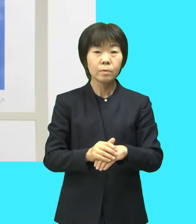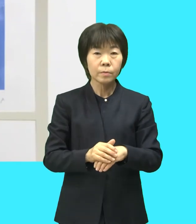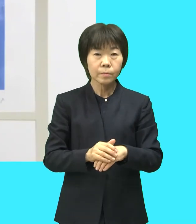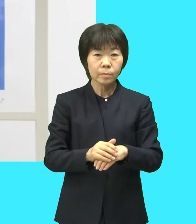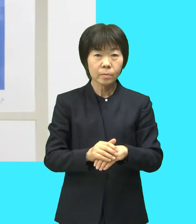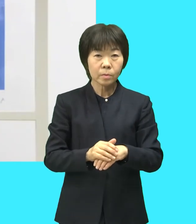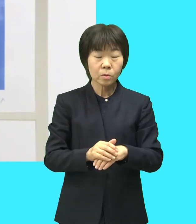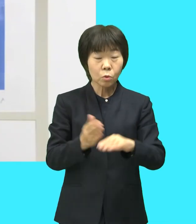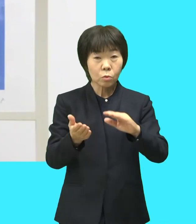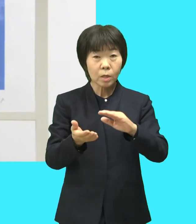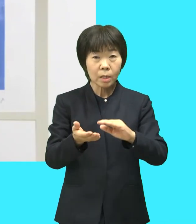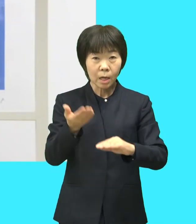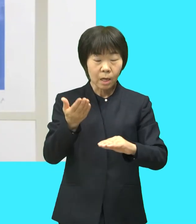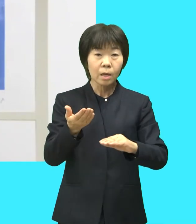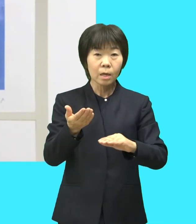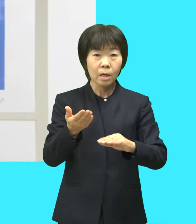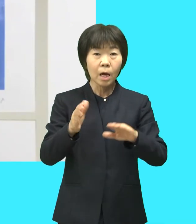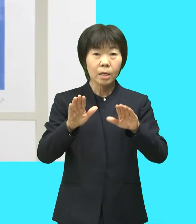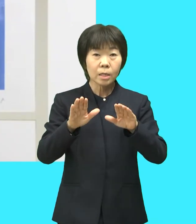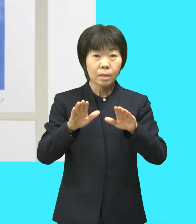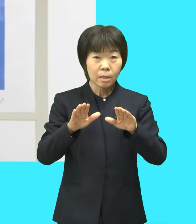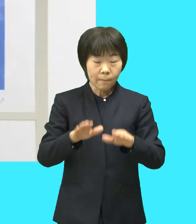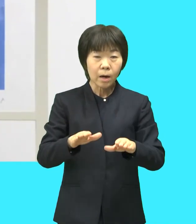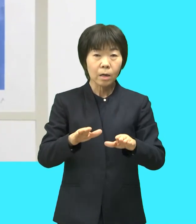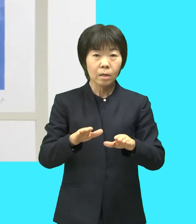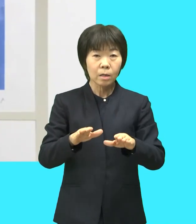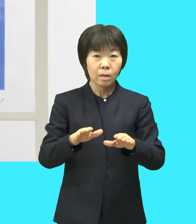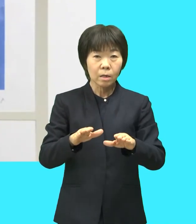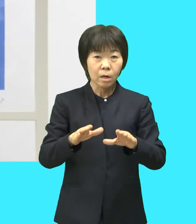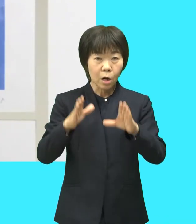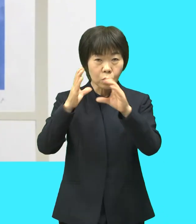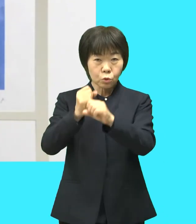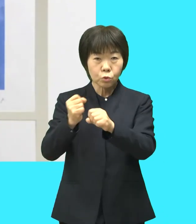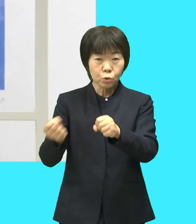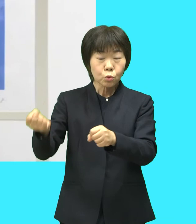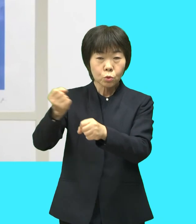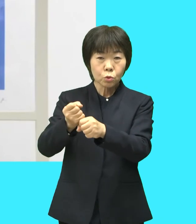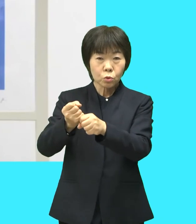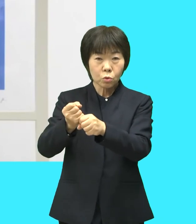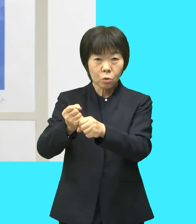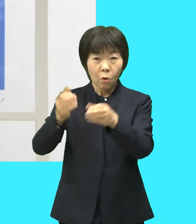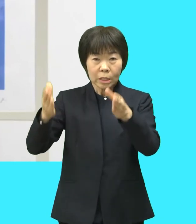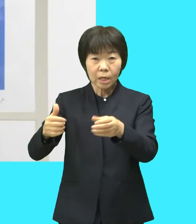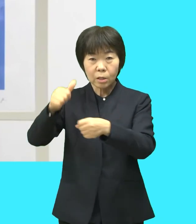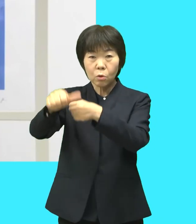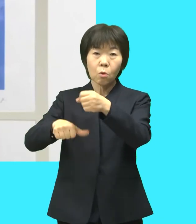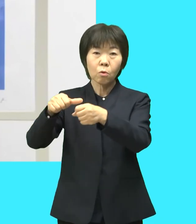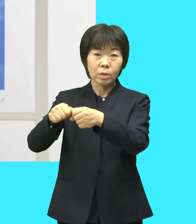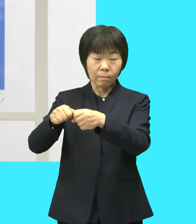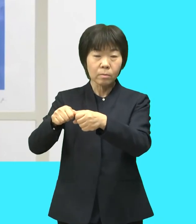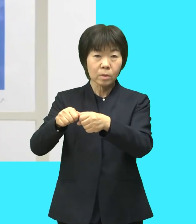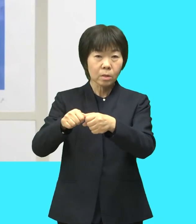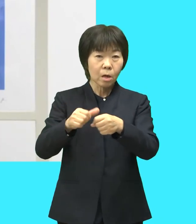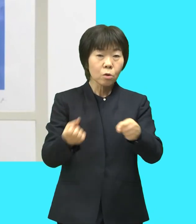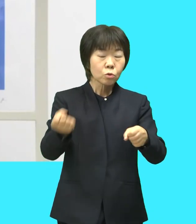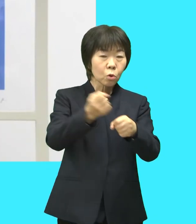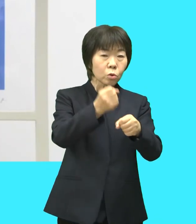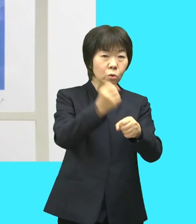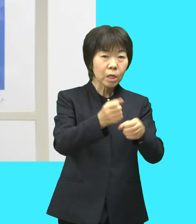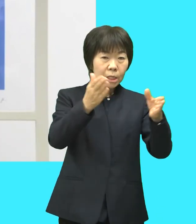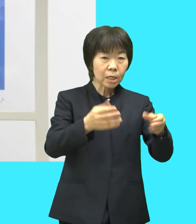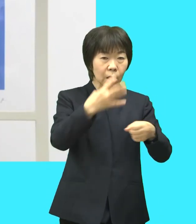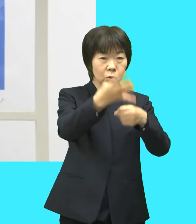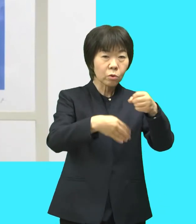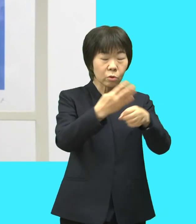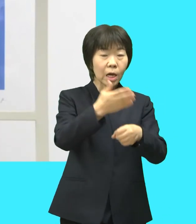。でその上で、今この集中復興期間の5年間と復興創生期間の